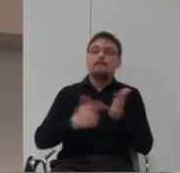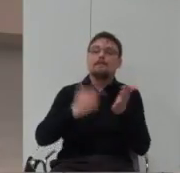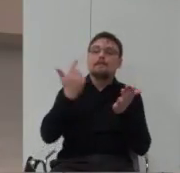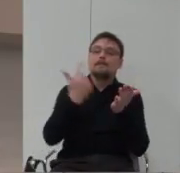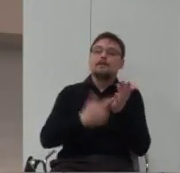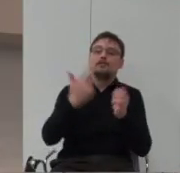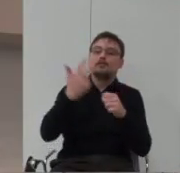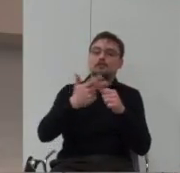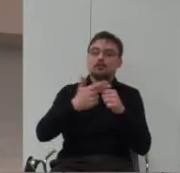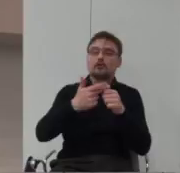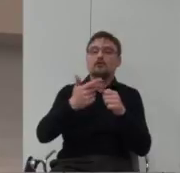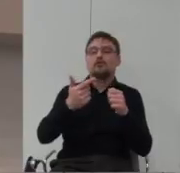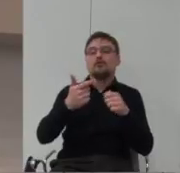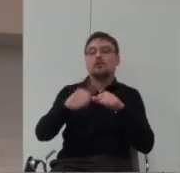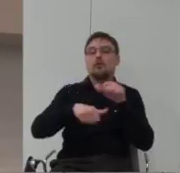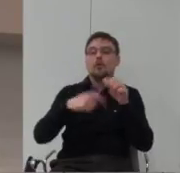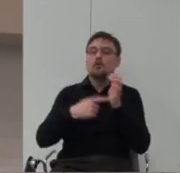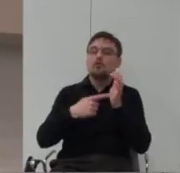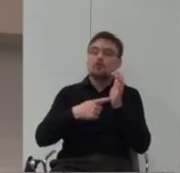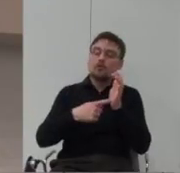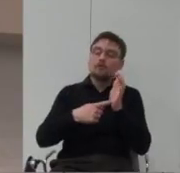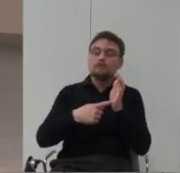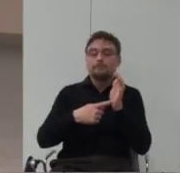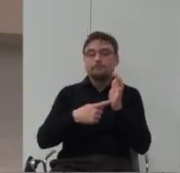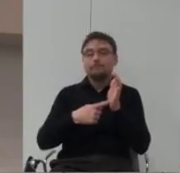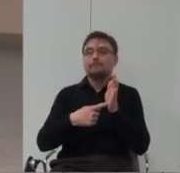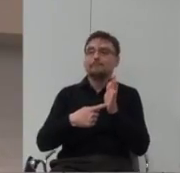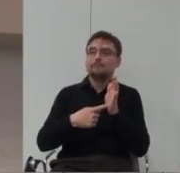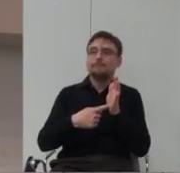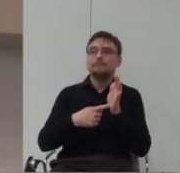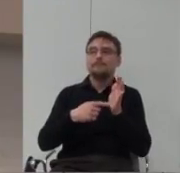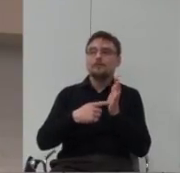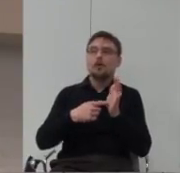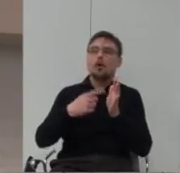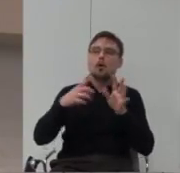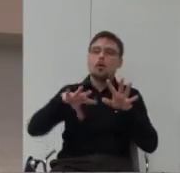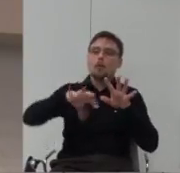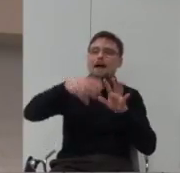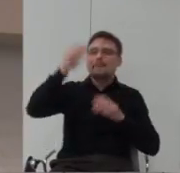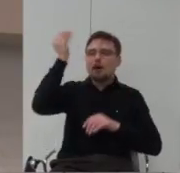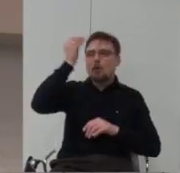tutaj obecnym, jest tym momentem